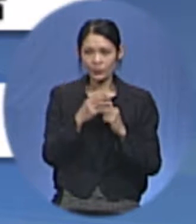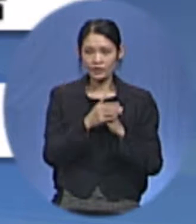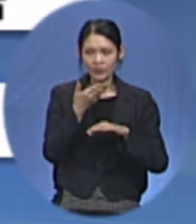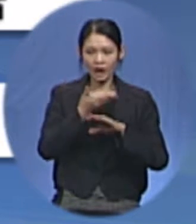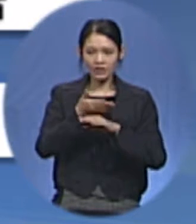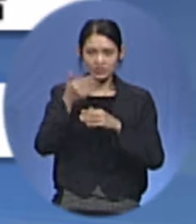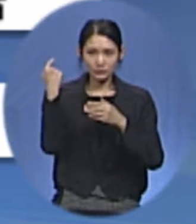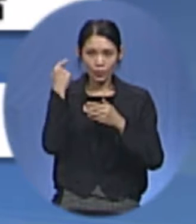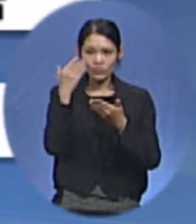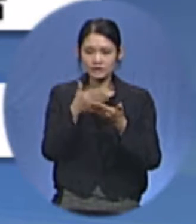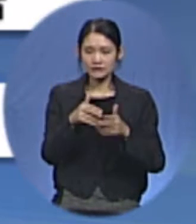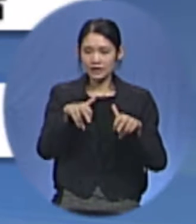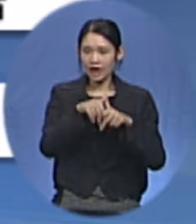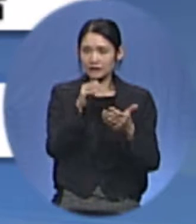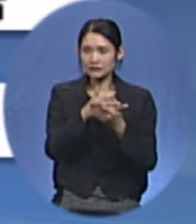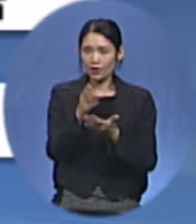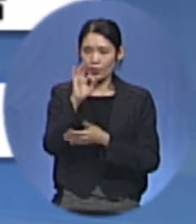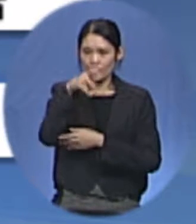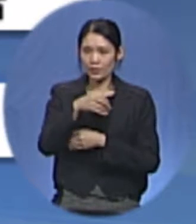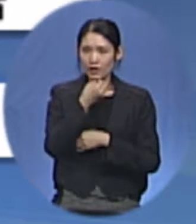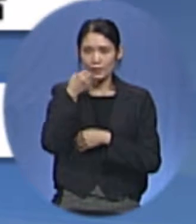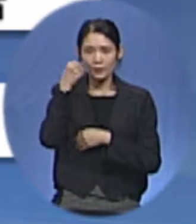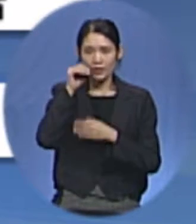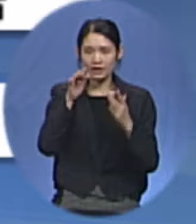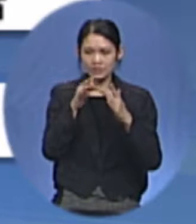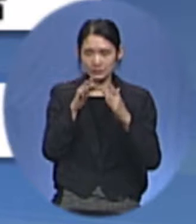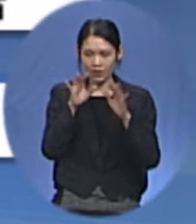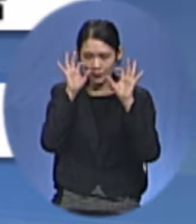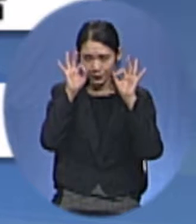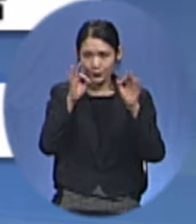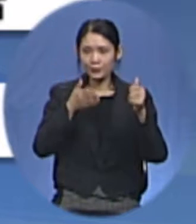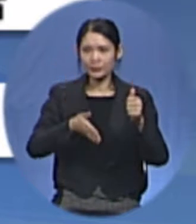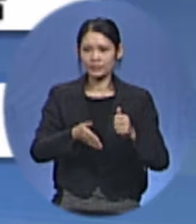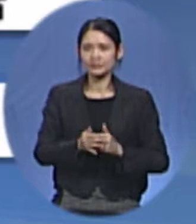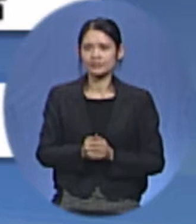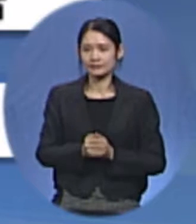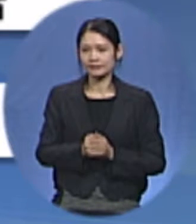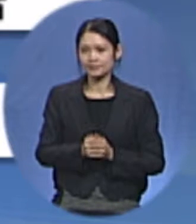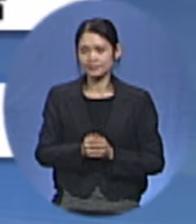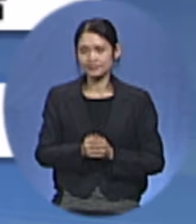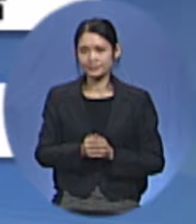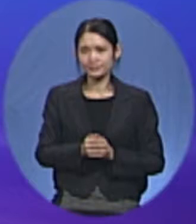소식은 장애인신문과 웰페어 뉴스 홈페이지를 통해 확인하실 수 있습니다.